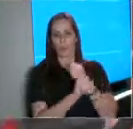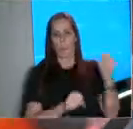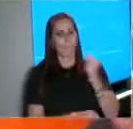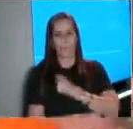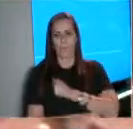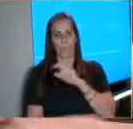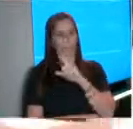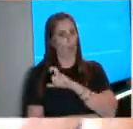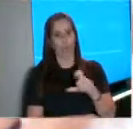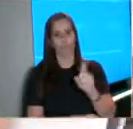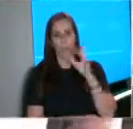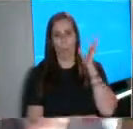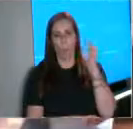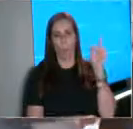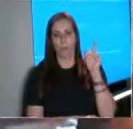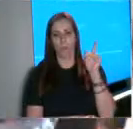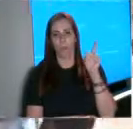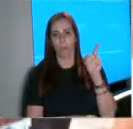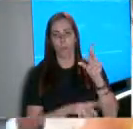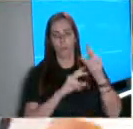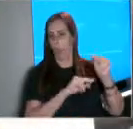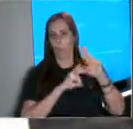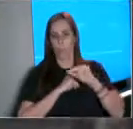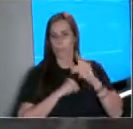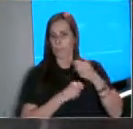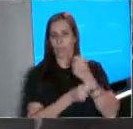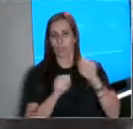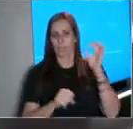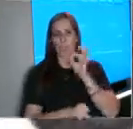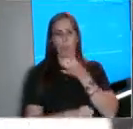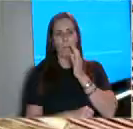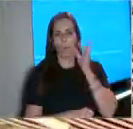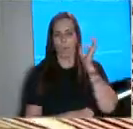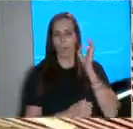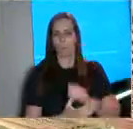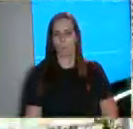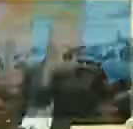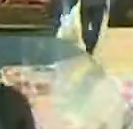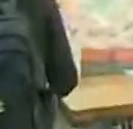משכנה, היא לא אשמה. היא כמונו וצריך לשחרר אותה.